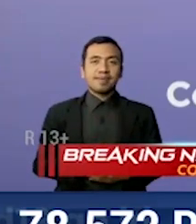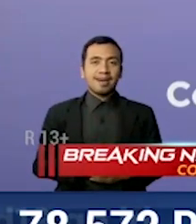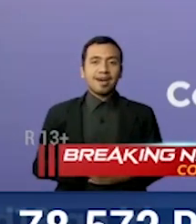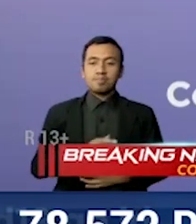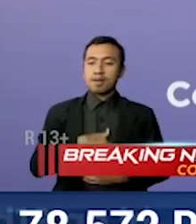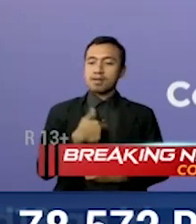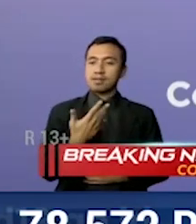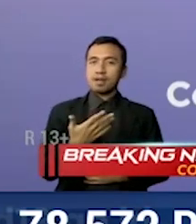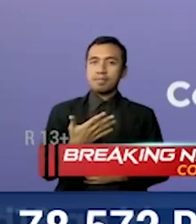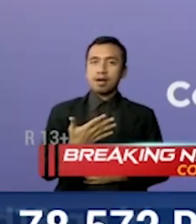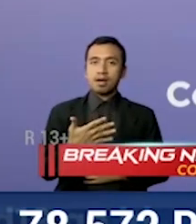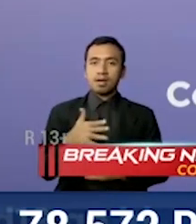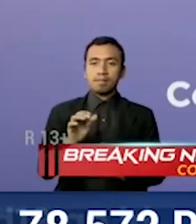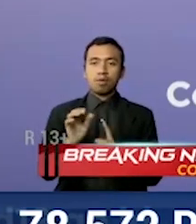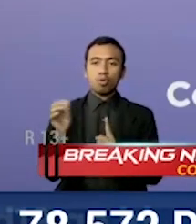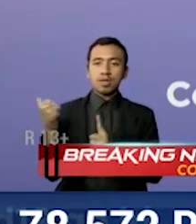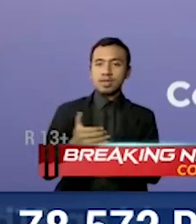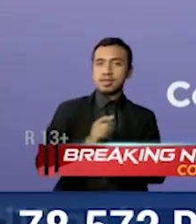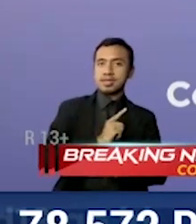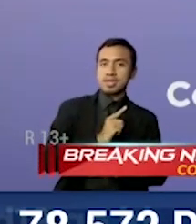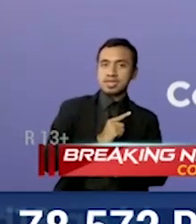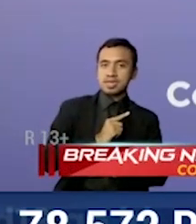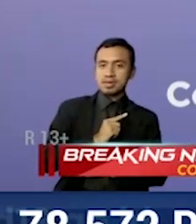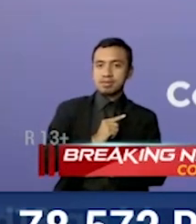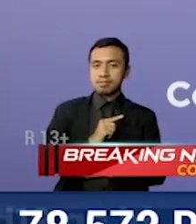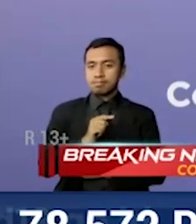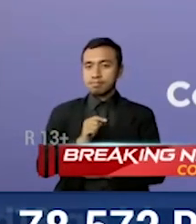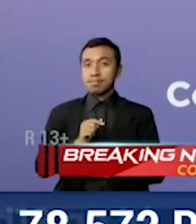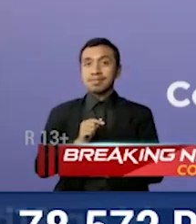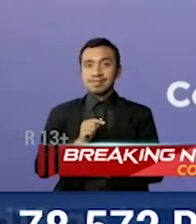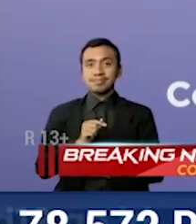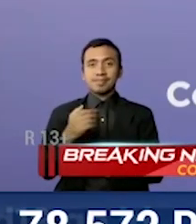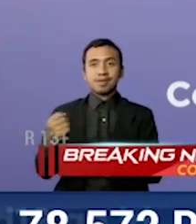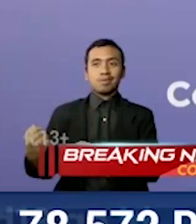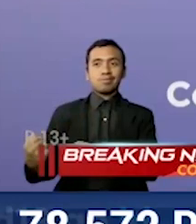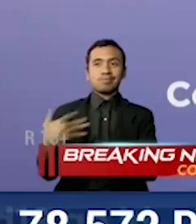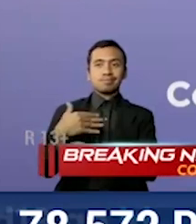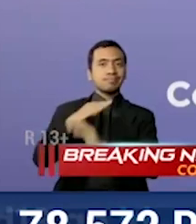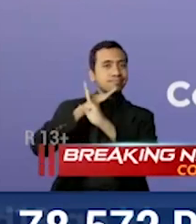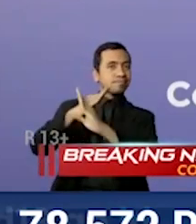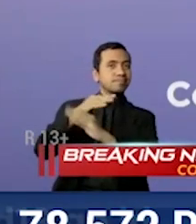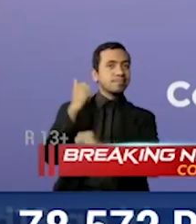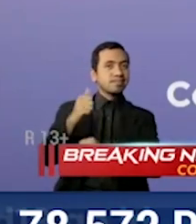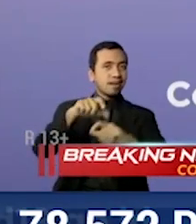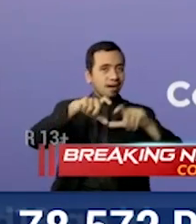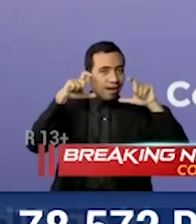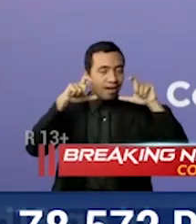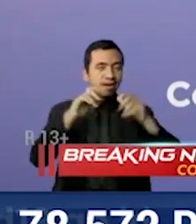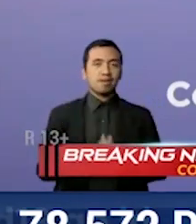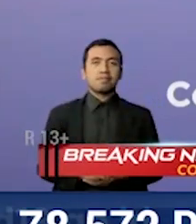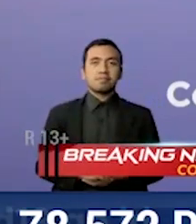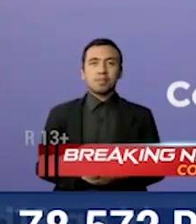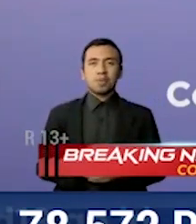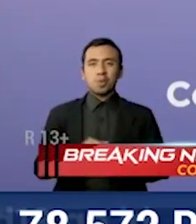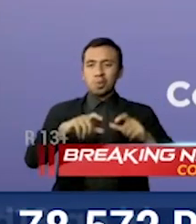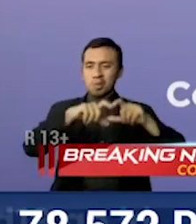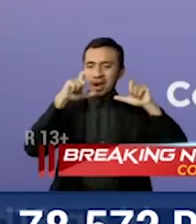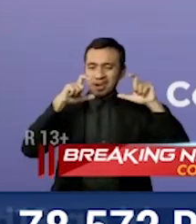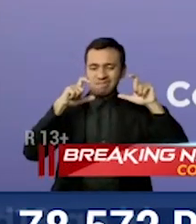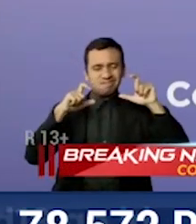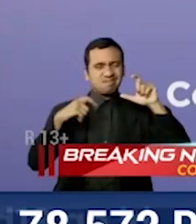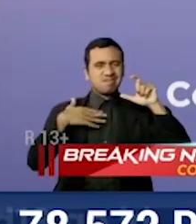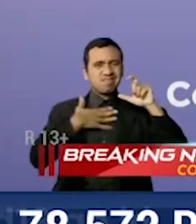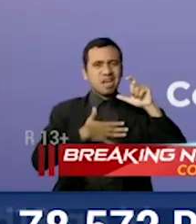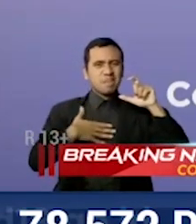terlindung dan bisa melindungi diri dengan terus-menerus hai menggunakan masker yang membuat tidak nyaman akan membuat